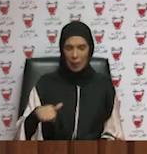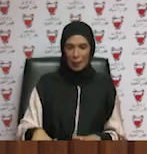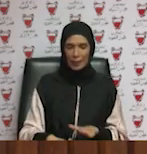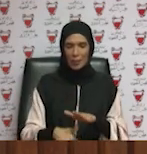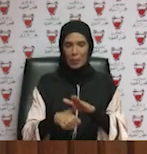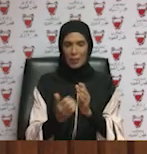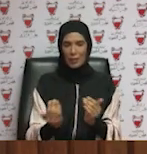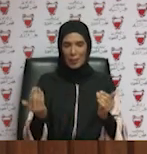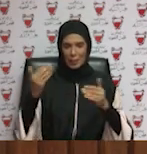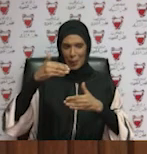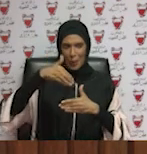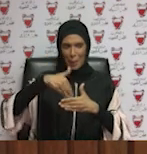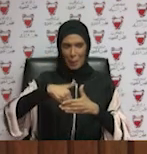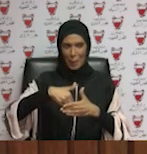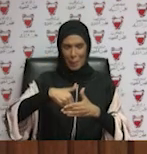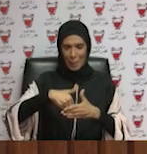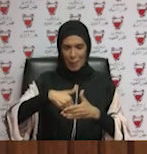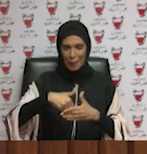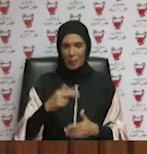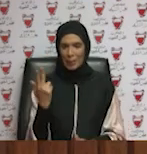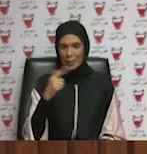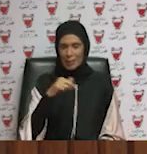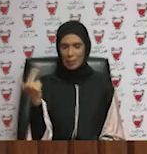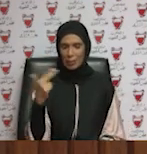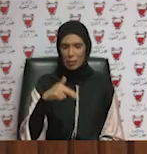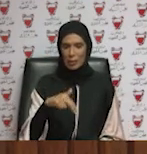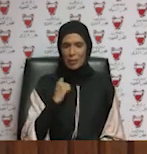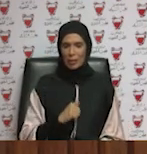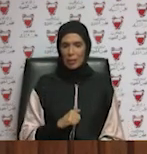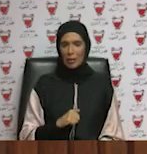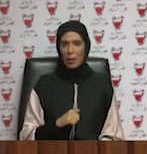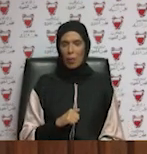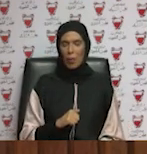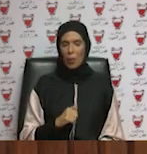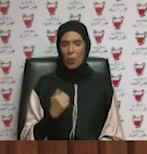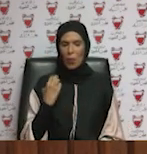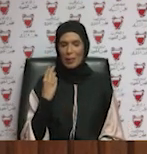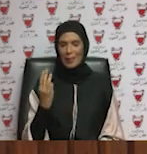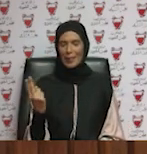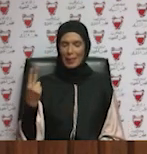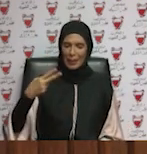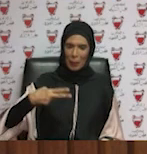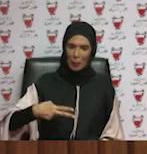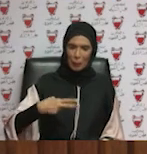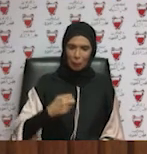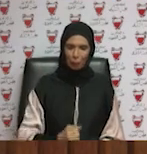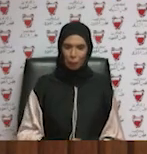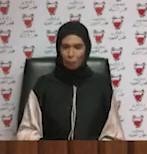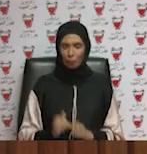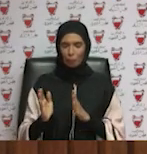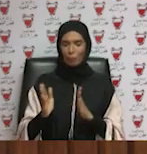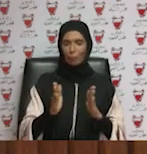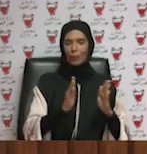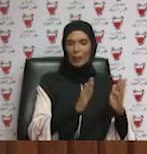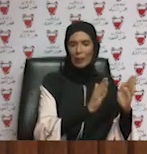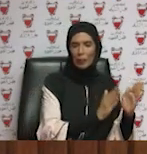البرلمانات التي عقدت خلال الفترة من 17 ل 18 أغسطس 2020 بتنظيم من